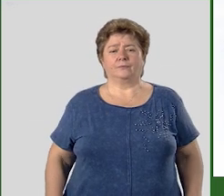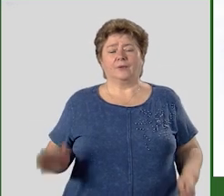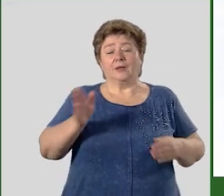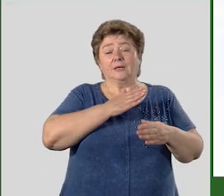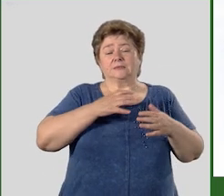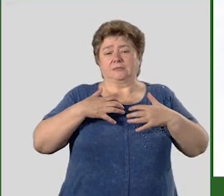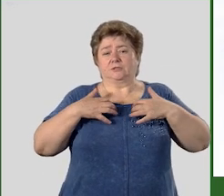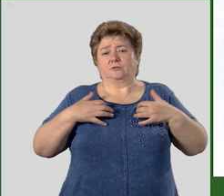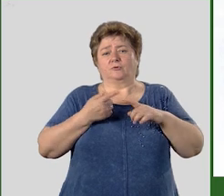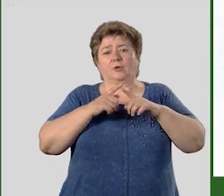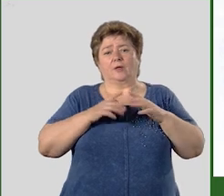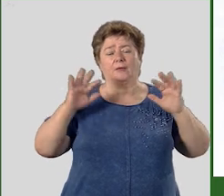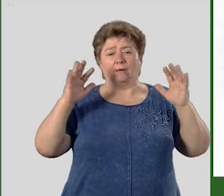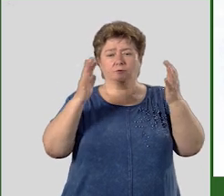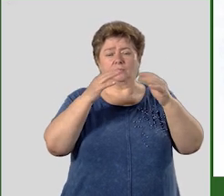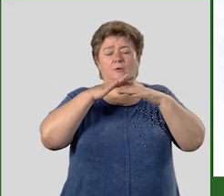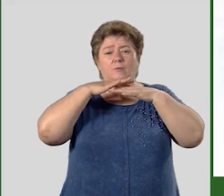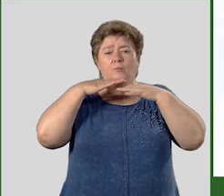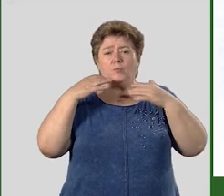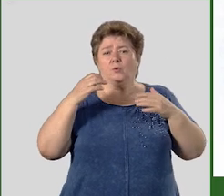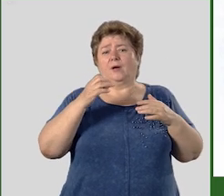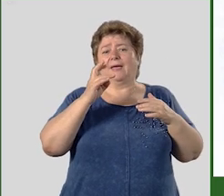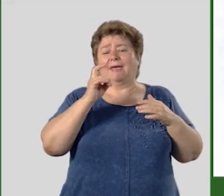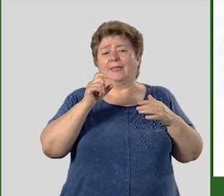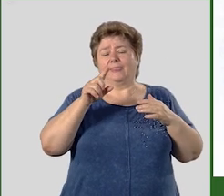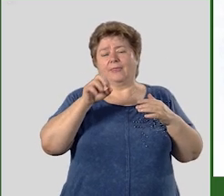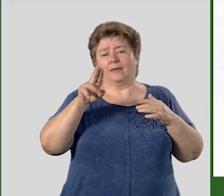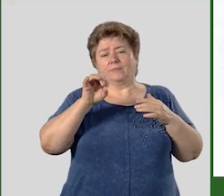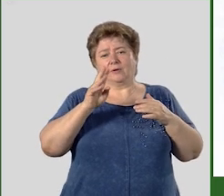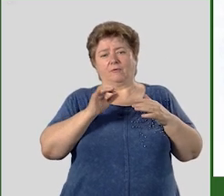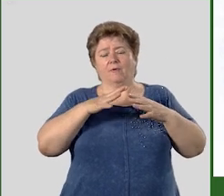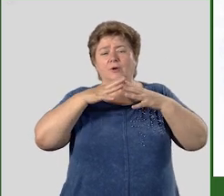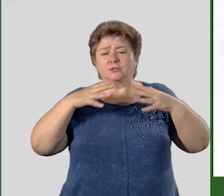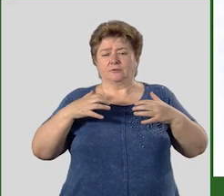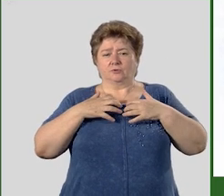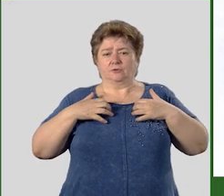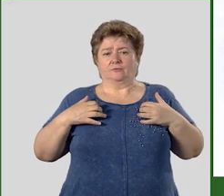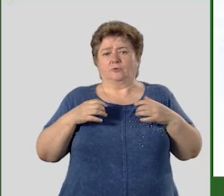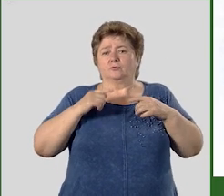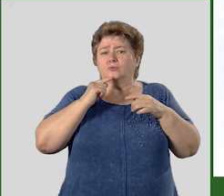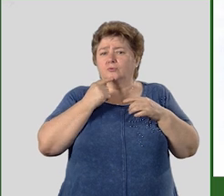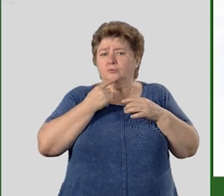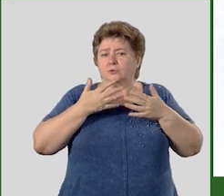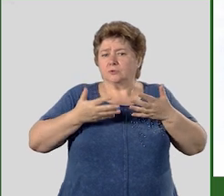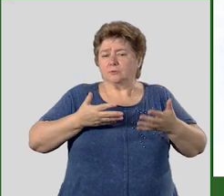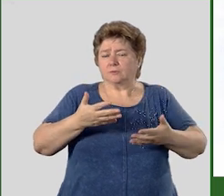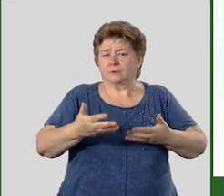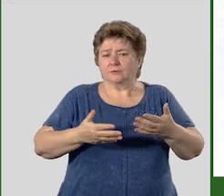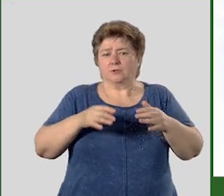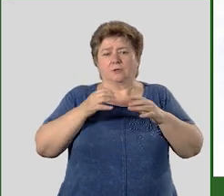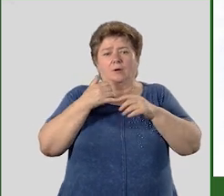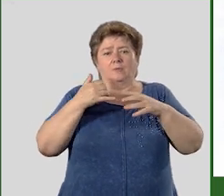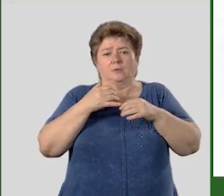Среди животных этих лесов много эндемиков. Большинство животных из-за трудностей передвижения по